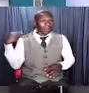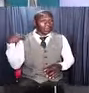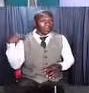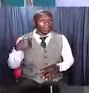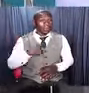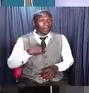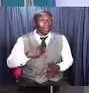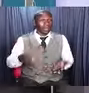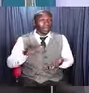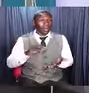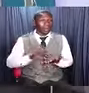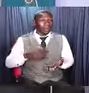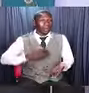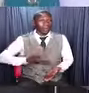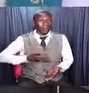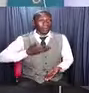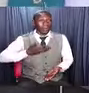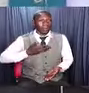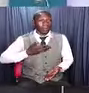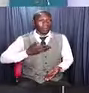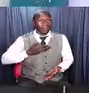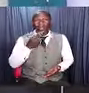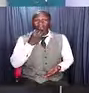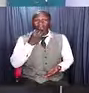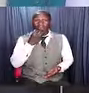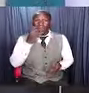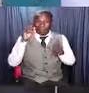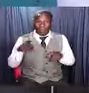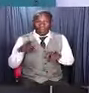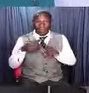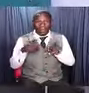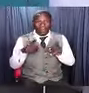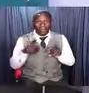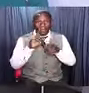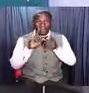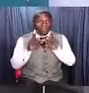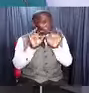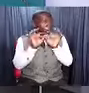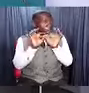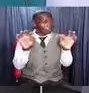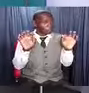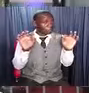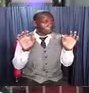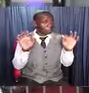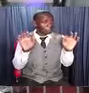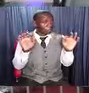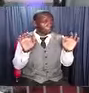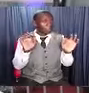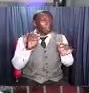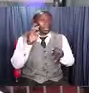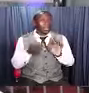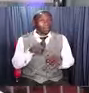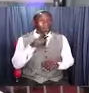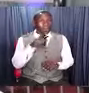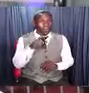nimeanguka mtiani. That's why I had failed. Lakini chakula nzire. But for me not to maharagwe eat. Maharagwe nimekopa mwenyewe nitalipa. The beans that have